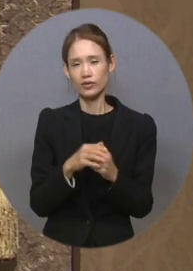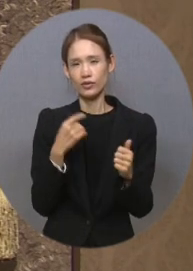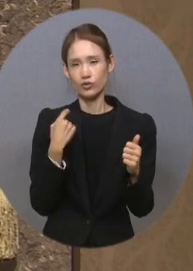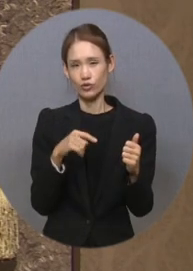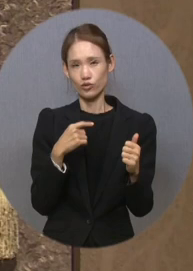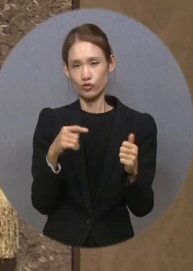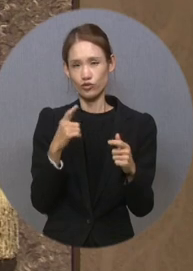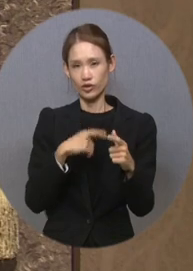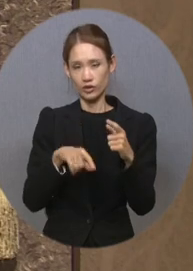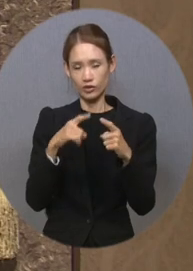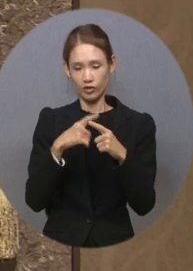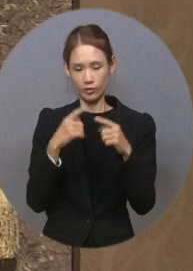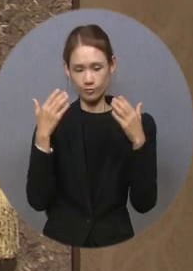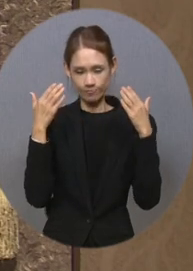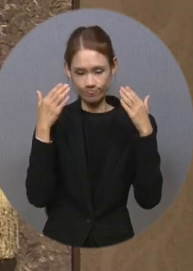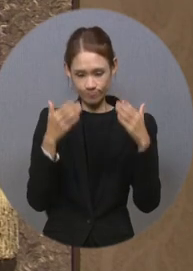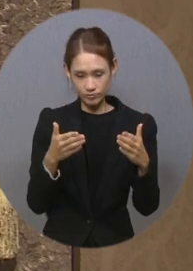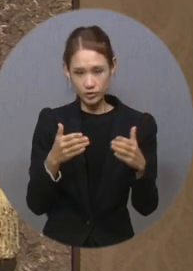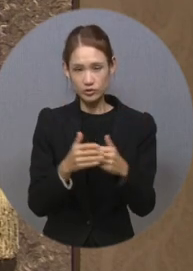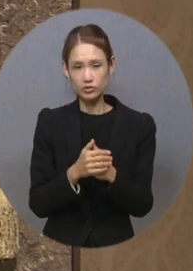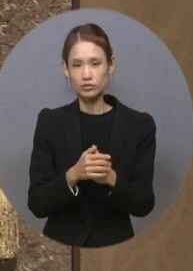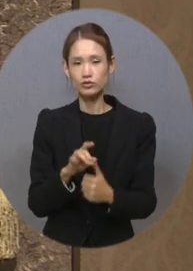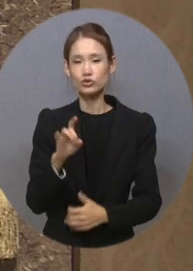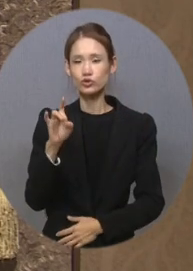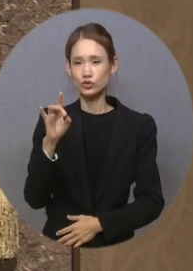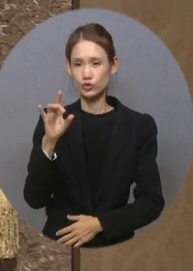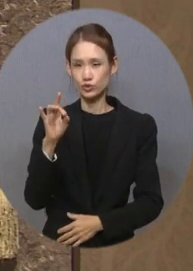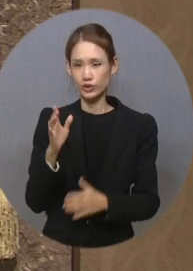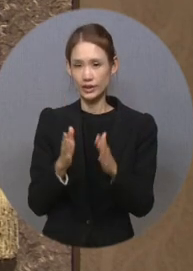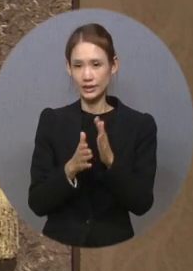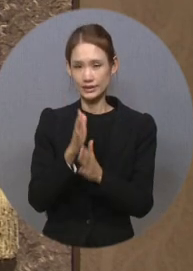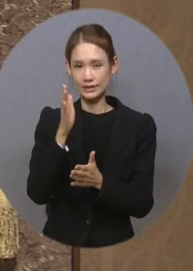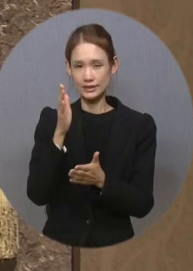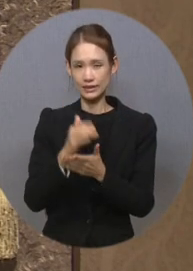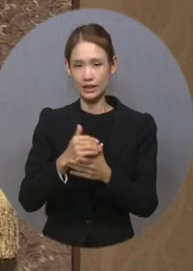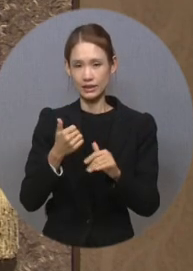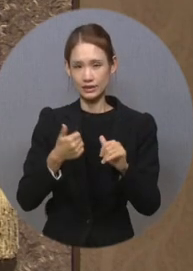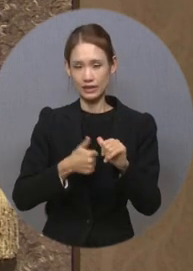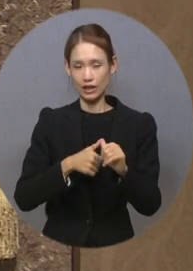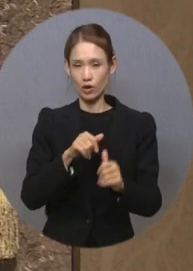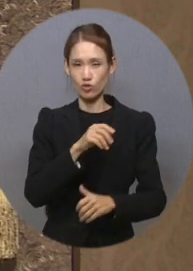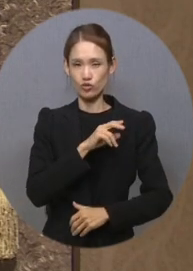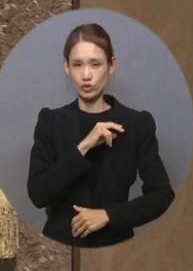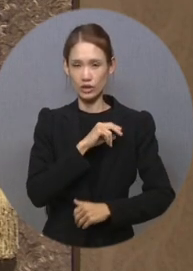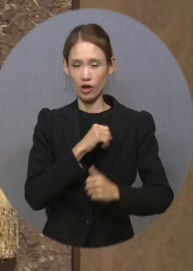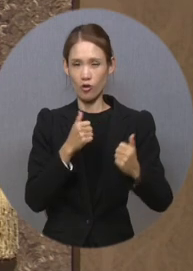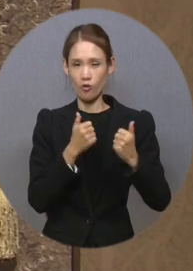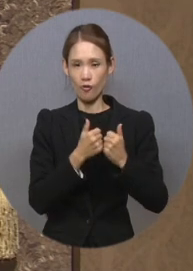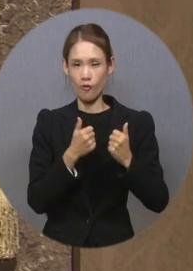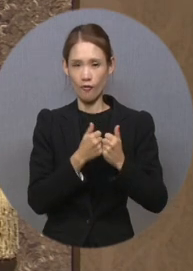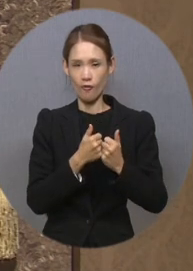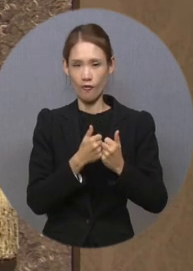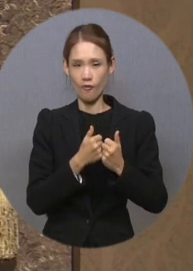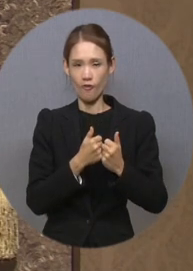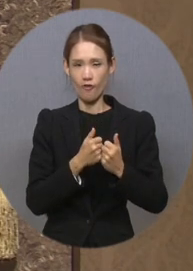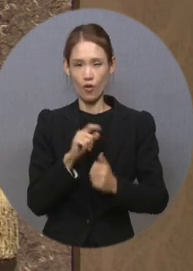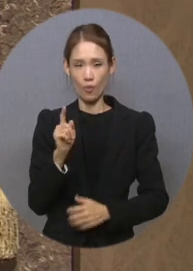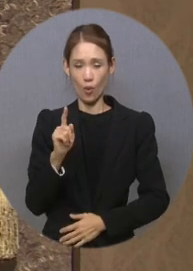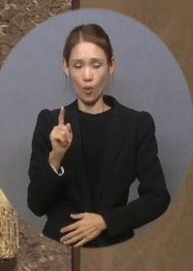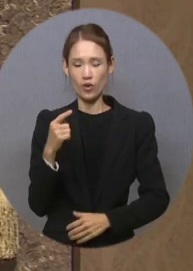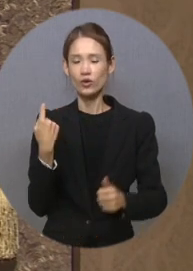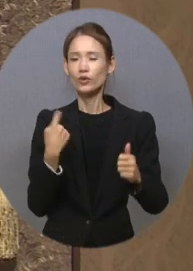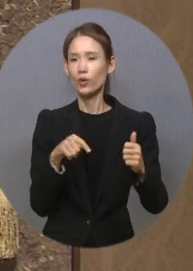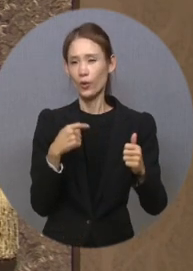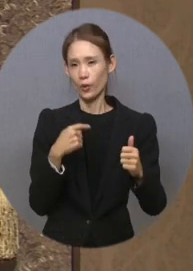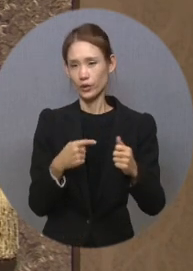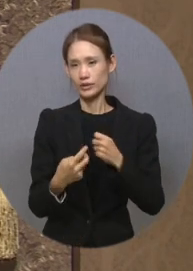제가 중점을 두고 유일하게 시장 자문하는 네. 그 위원회, 자문위원회가 교육,